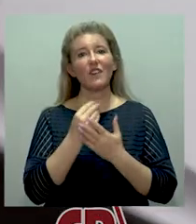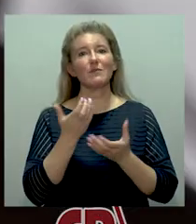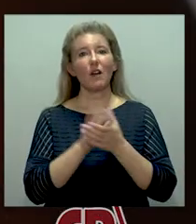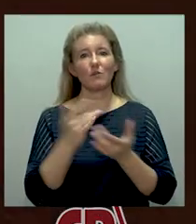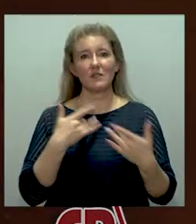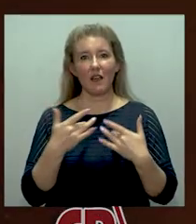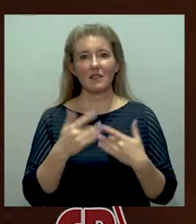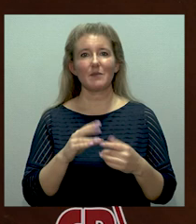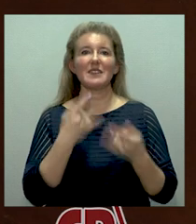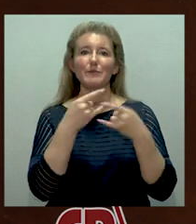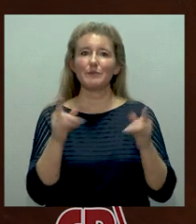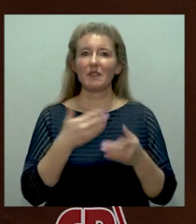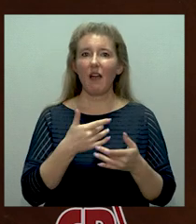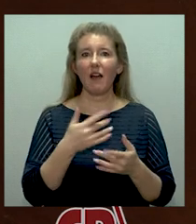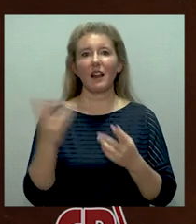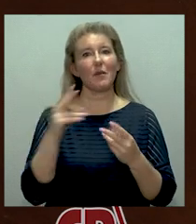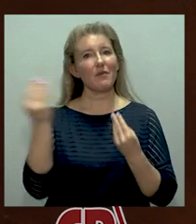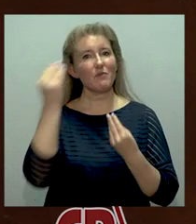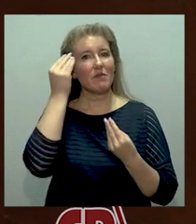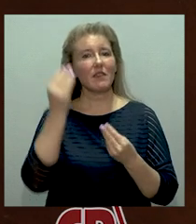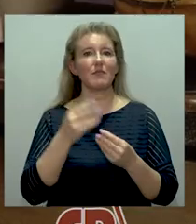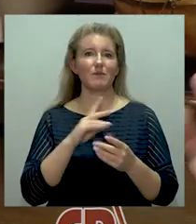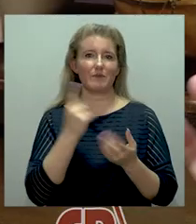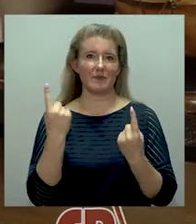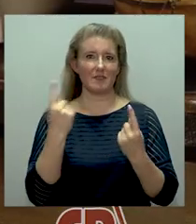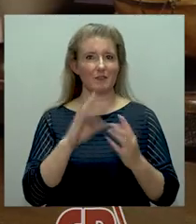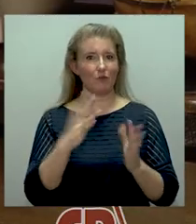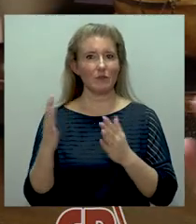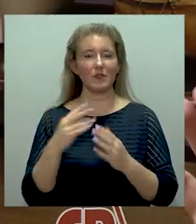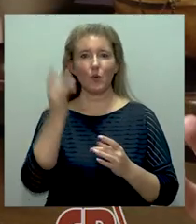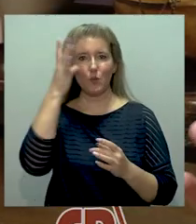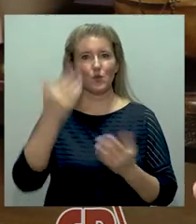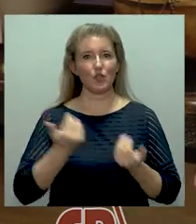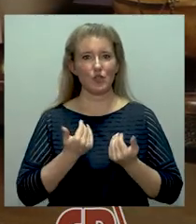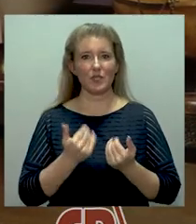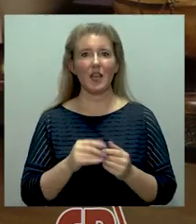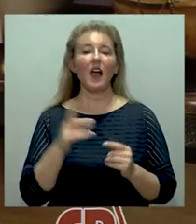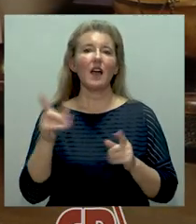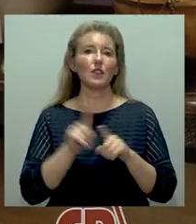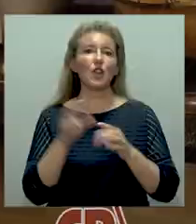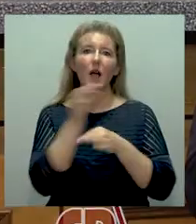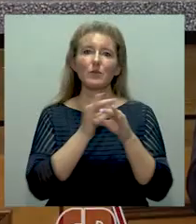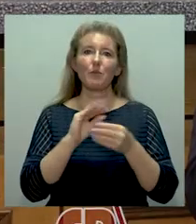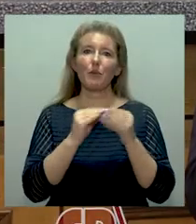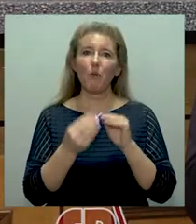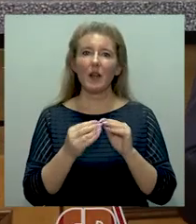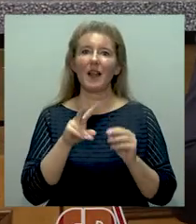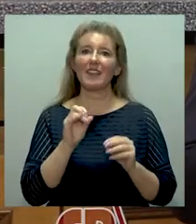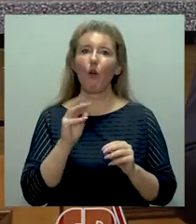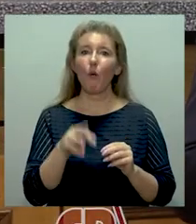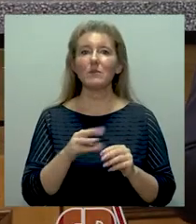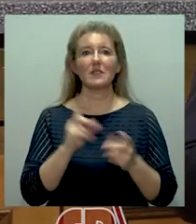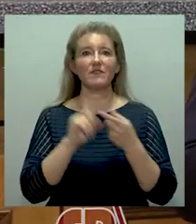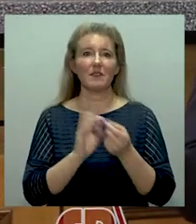с театром, о спектаклях, которые, по его мнению, стали знаковыми событиями культурной жизни. Они также обсудили проблемы Ленкома, связанные